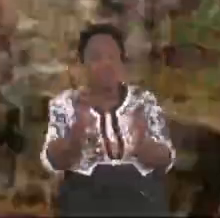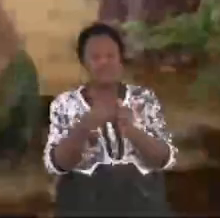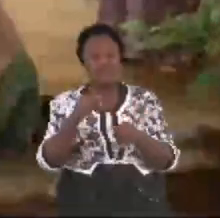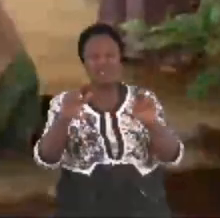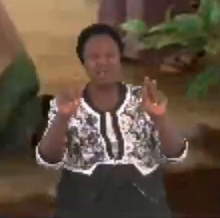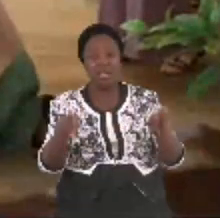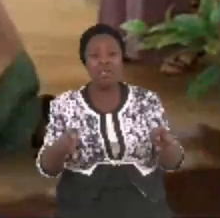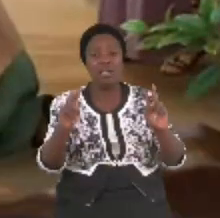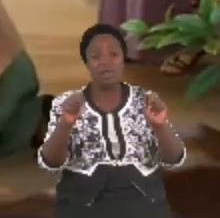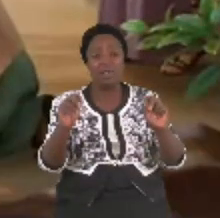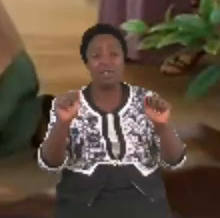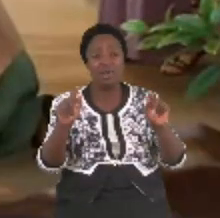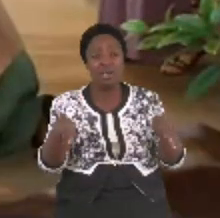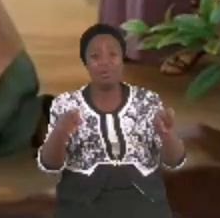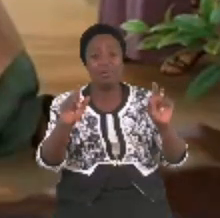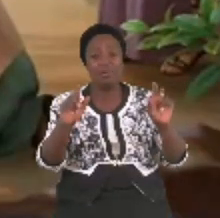Jésus leur dit,